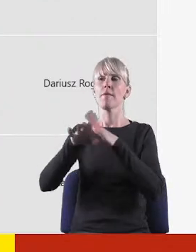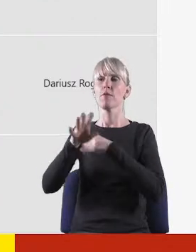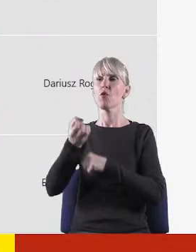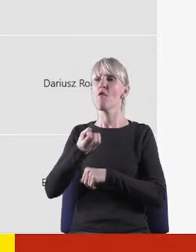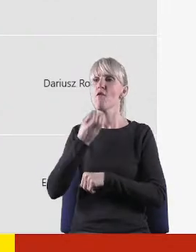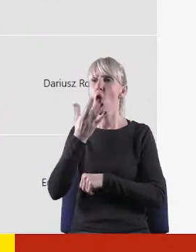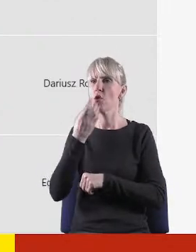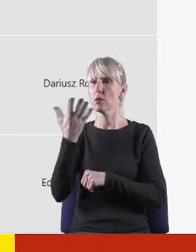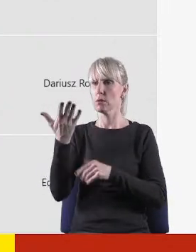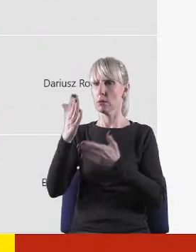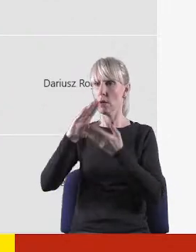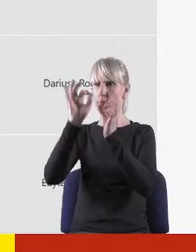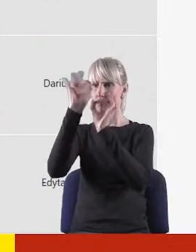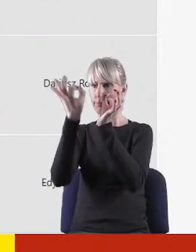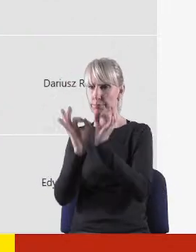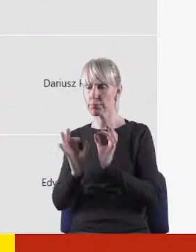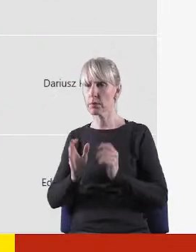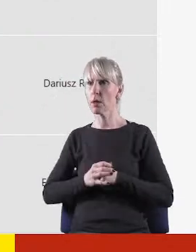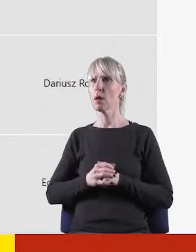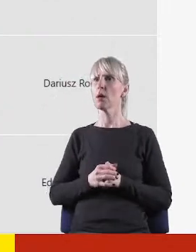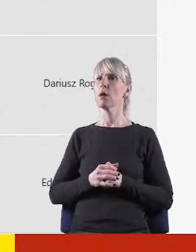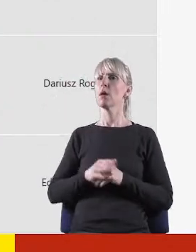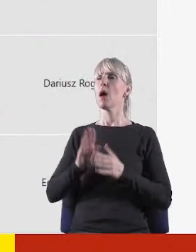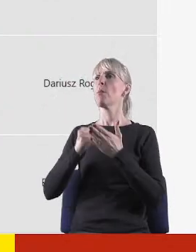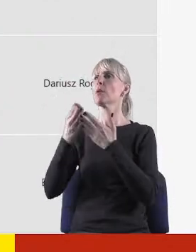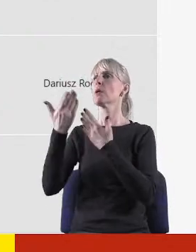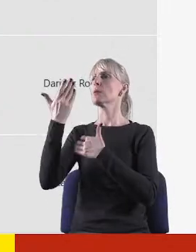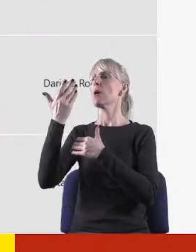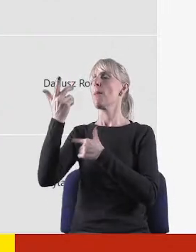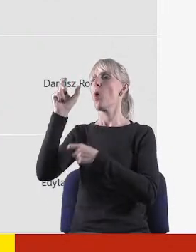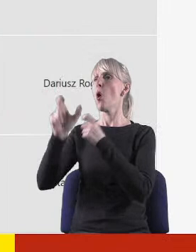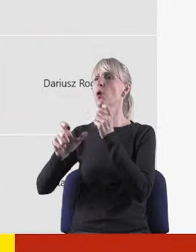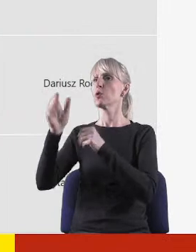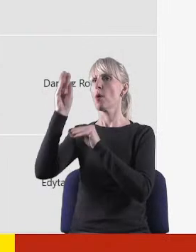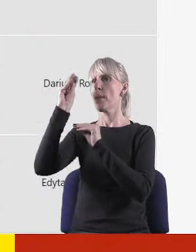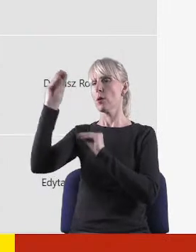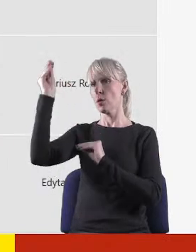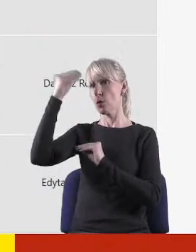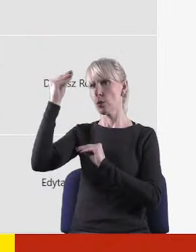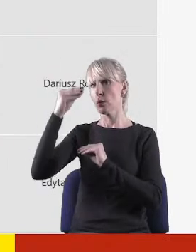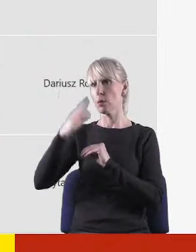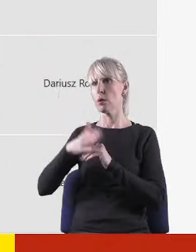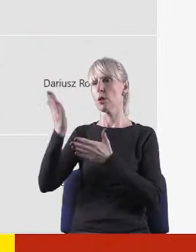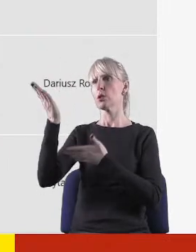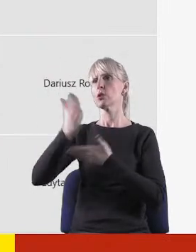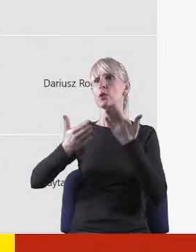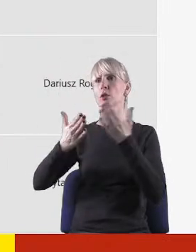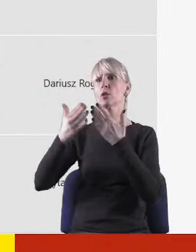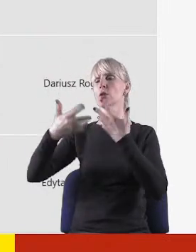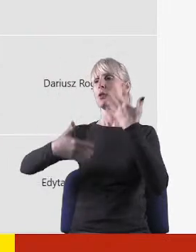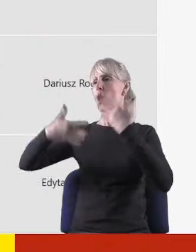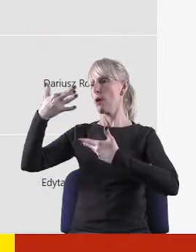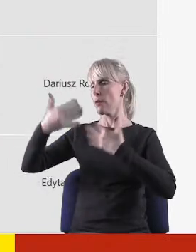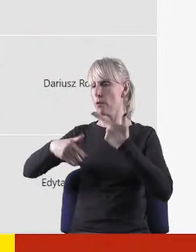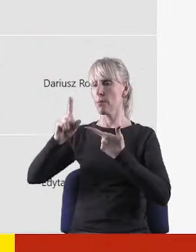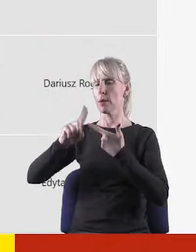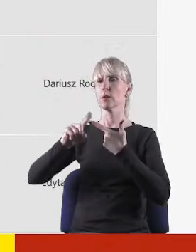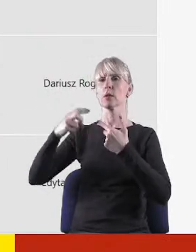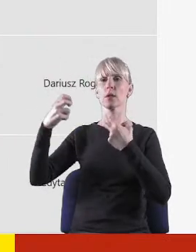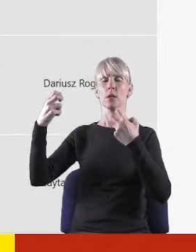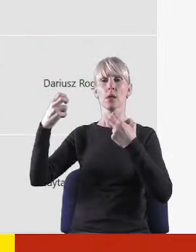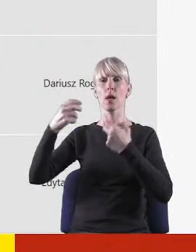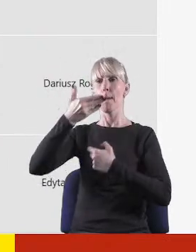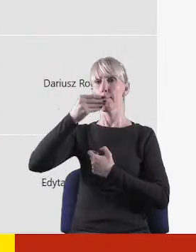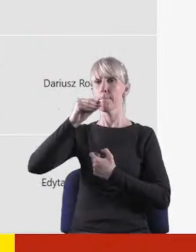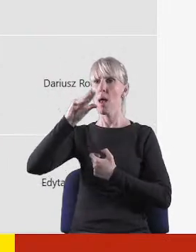tudzież osoby kształcące się właśnie w dziedzinie informatycznym, mechatronicznym. To są